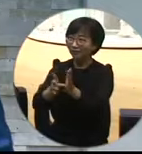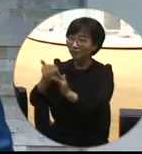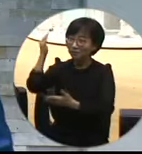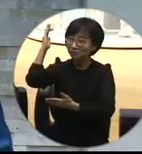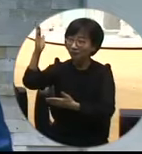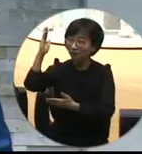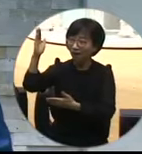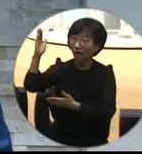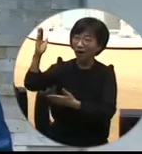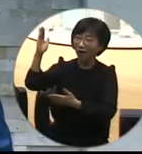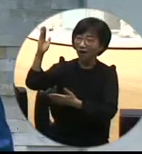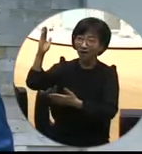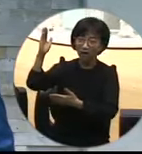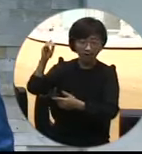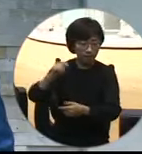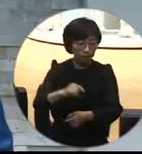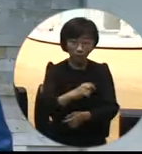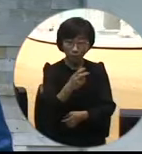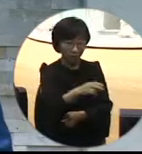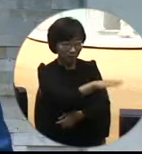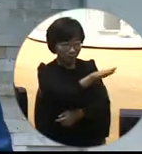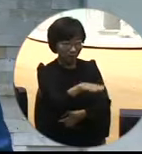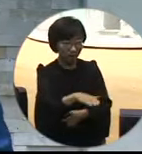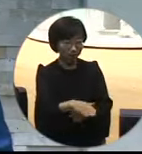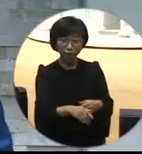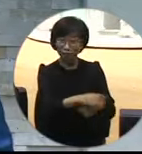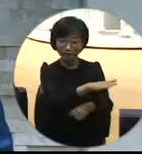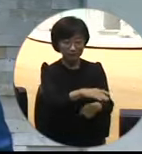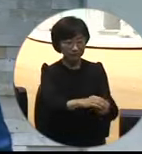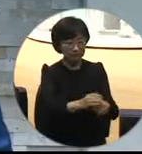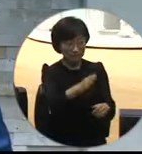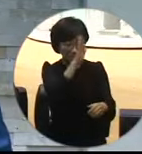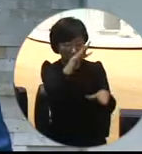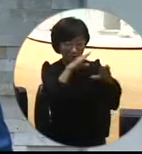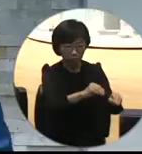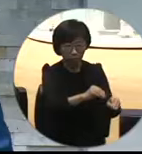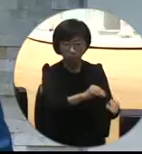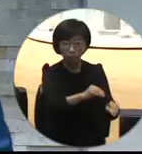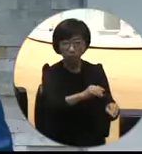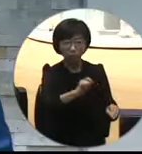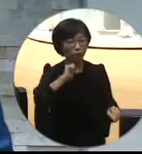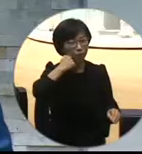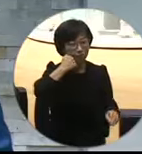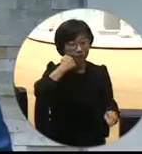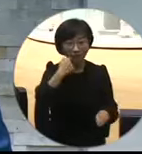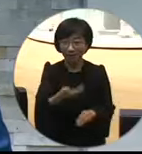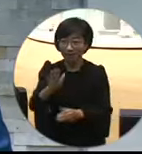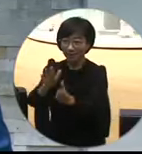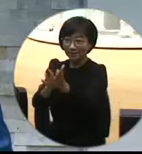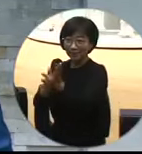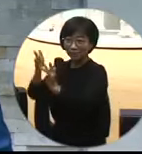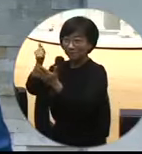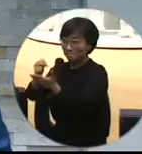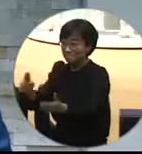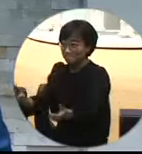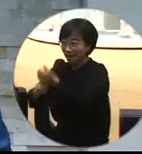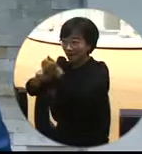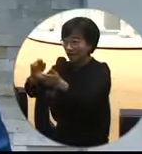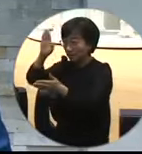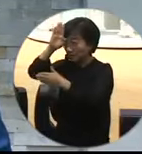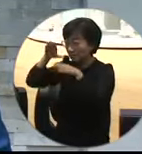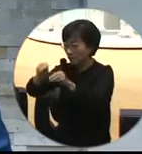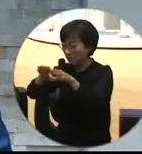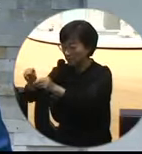그리고 자기들 하지 못하는 각종 질병을 치유하시고 막 사람들을 완전히 막 이적과 표적으로 완전히